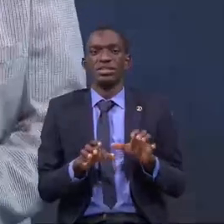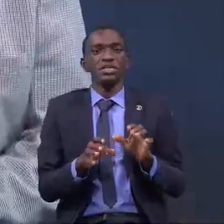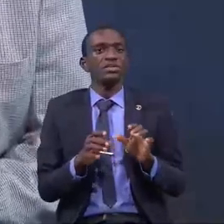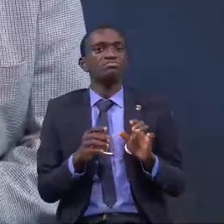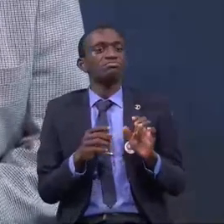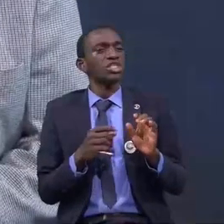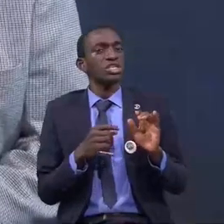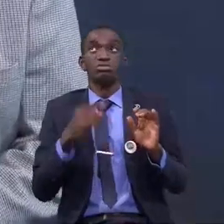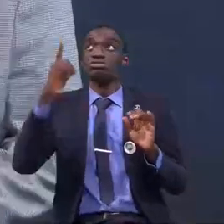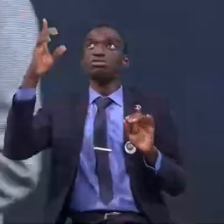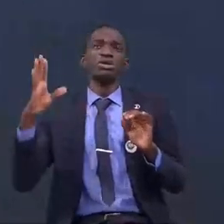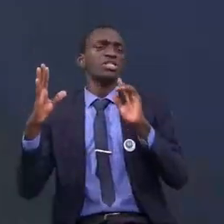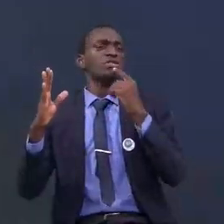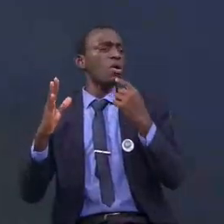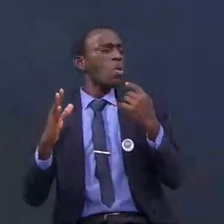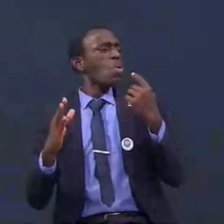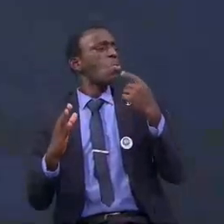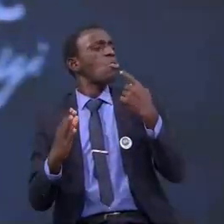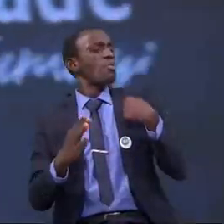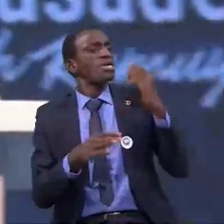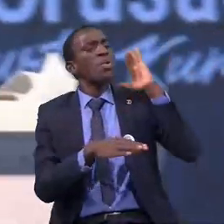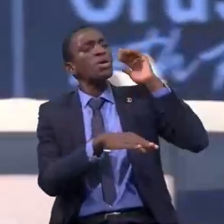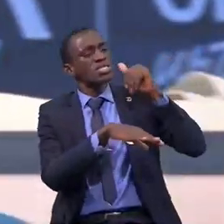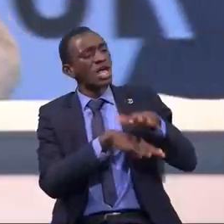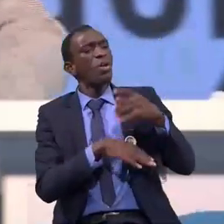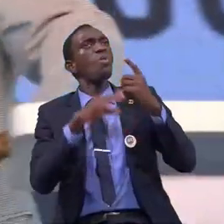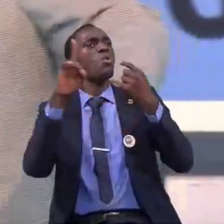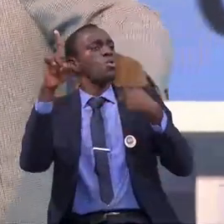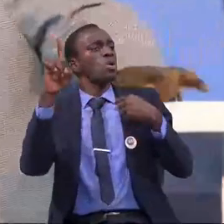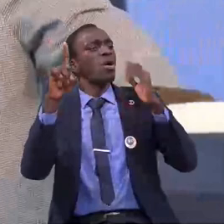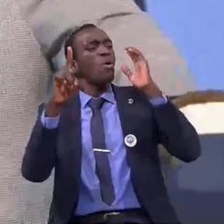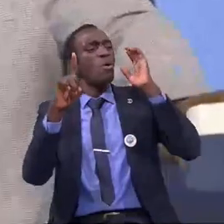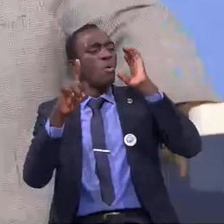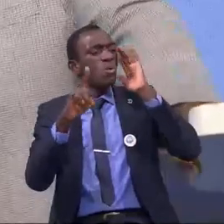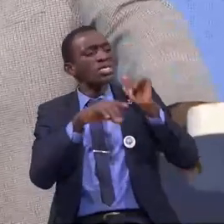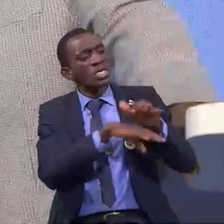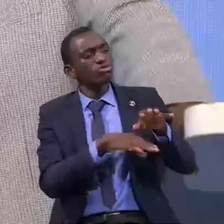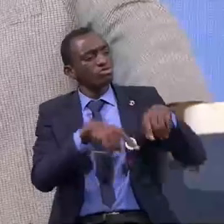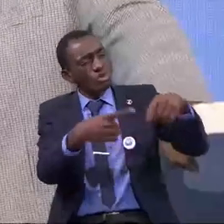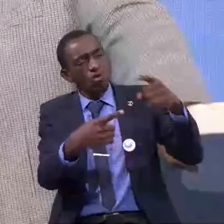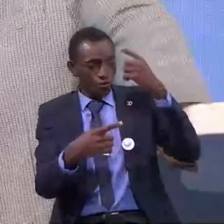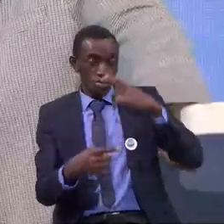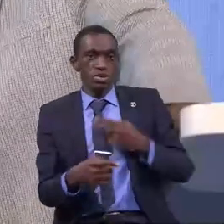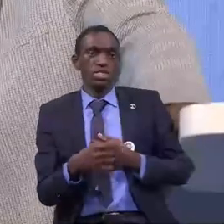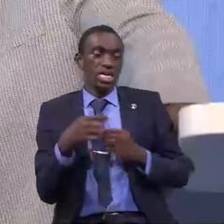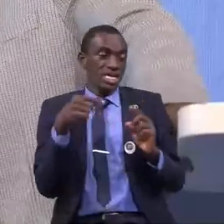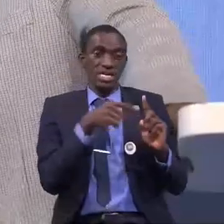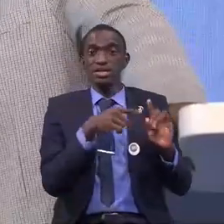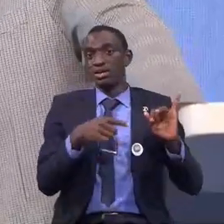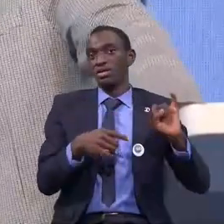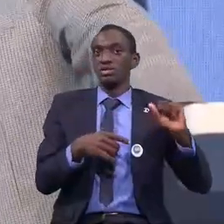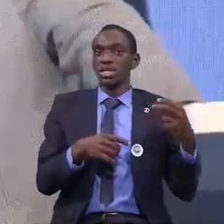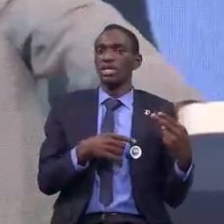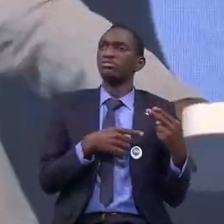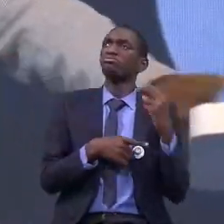C'est pourquoi Dieu a dit qu'il enverrait et qu'il marchera pour nous. L'homme qui a la paix dans le cœur. Il a dit, me